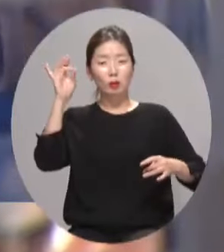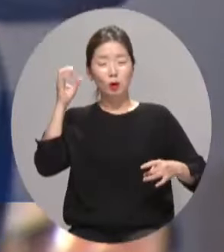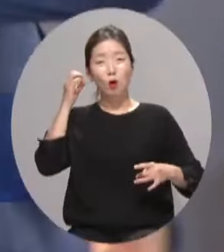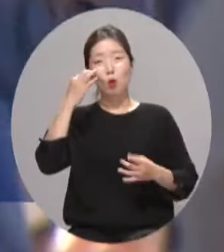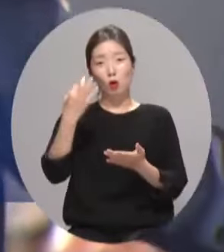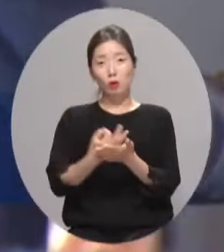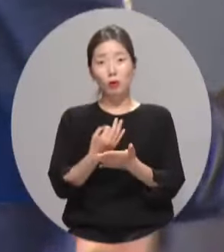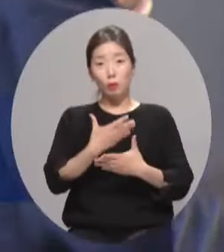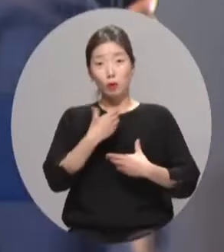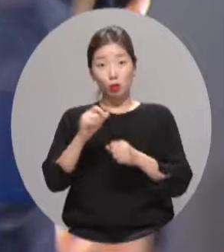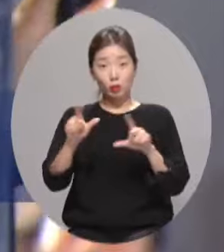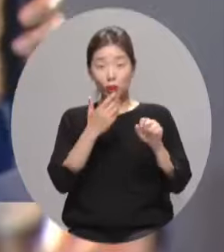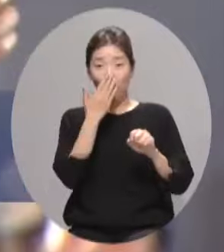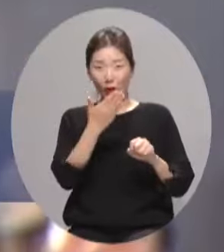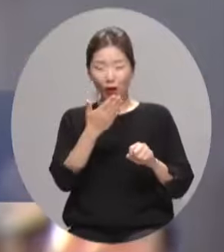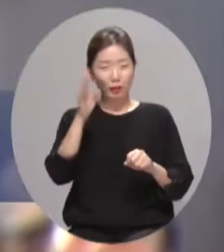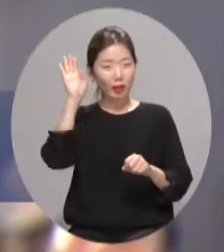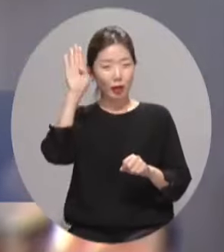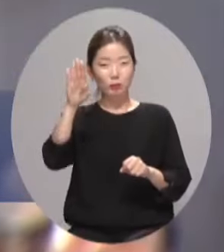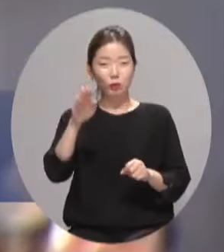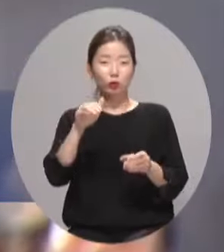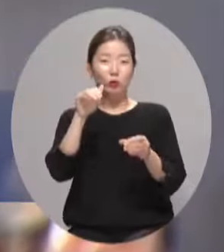그러나 다음번에 안 됩니다.